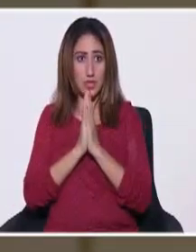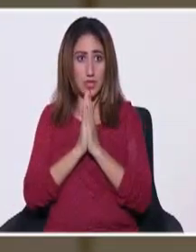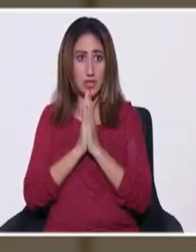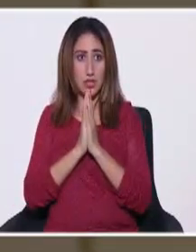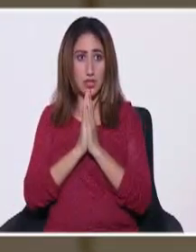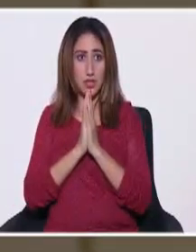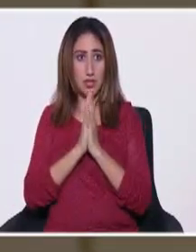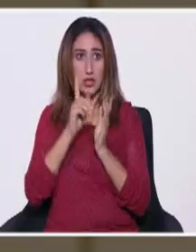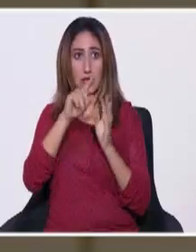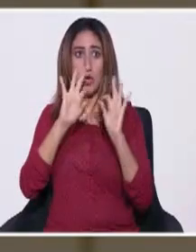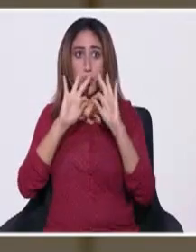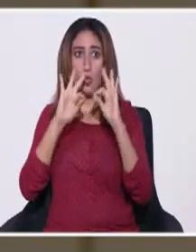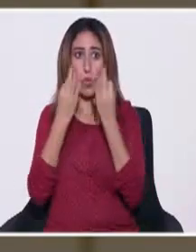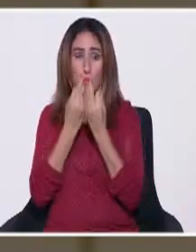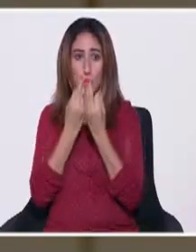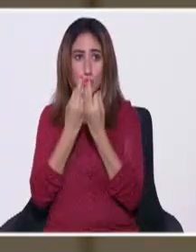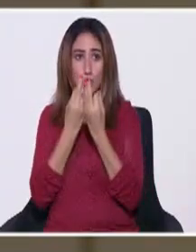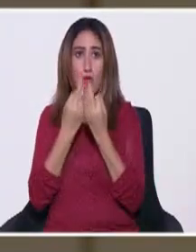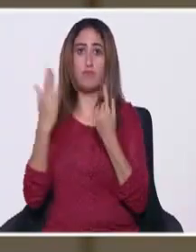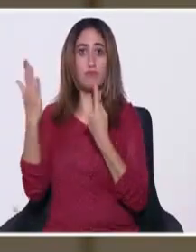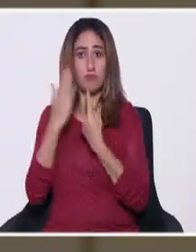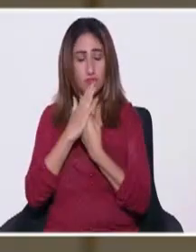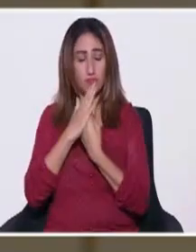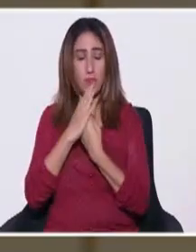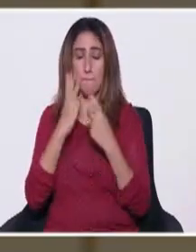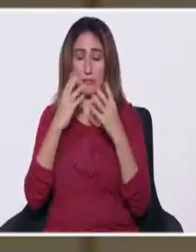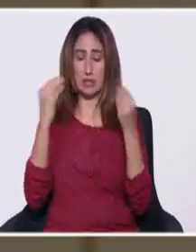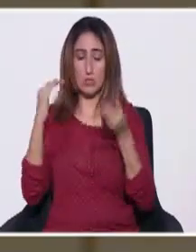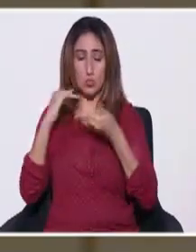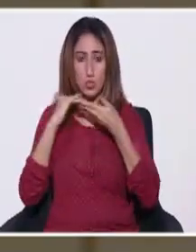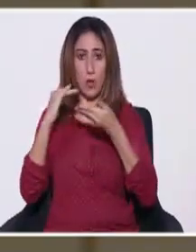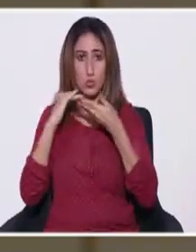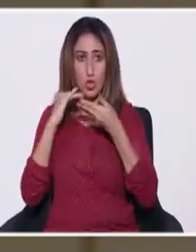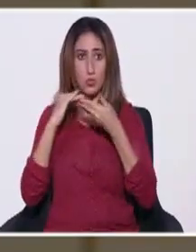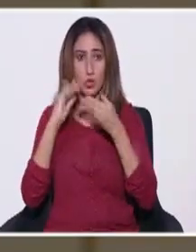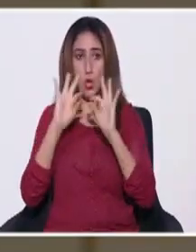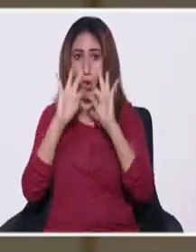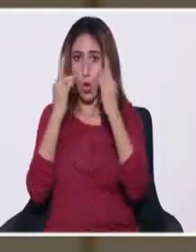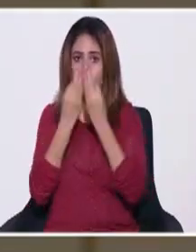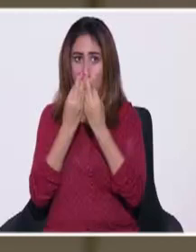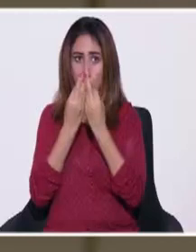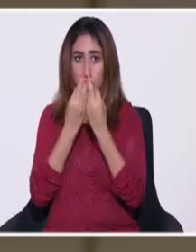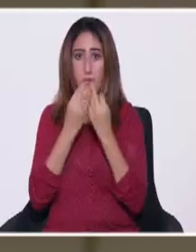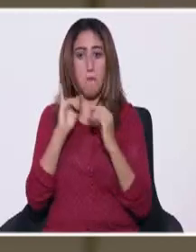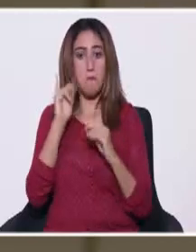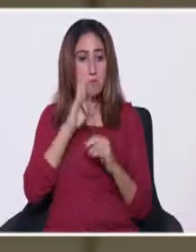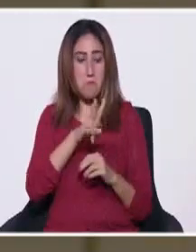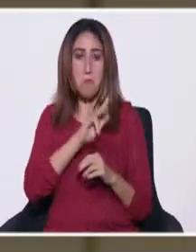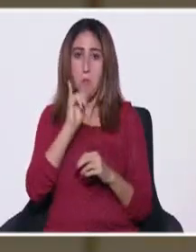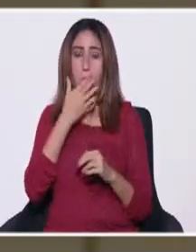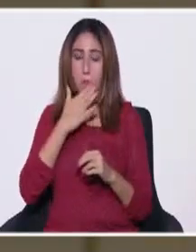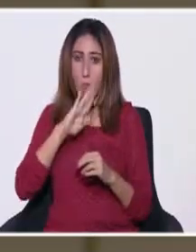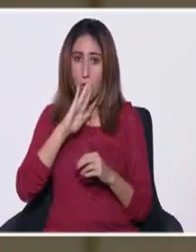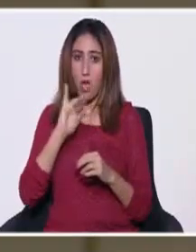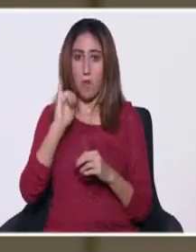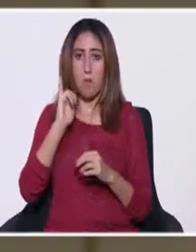برضو في أسرتي كانت ليها عامل كبير جدا جدا، لأن الأسرة لما بتقبل معاك الوضع ولما